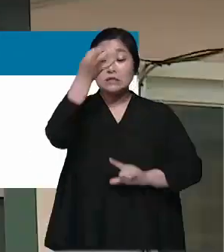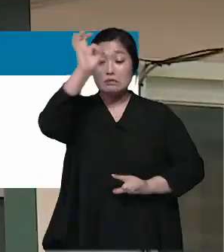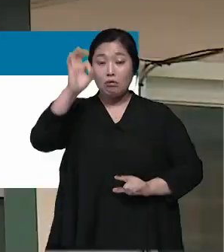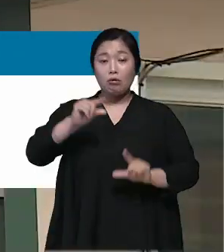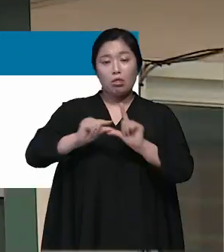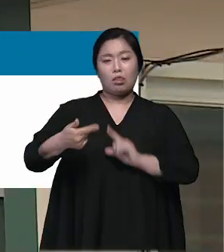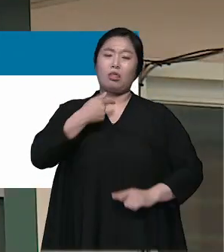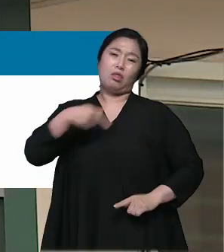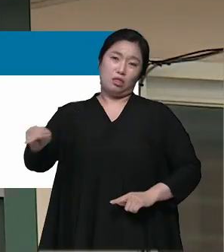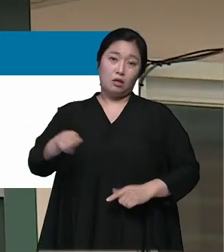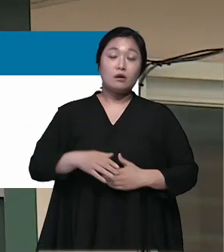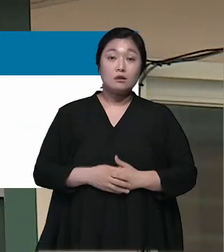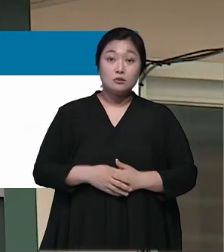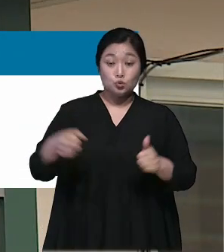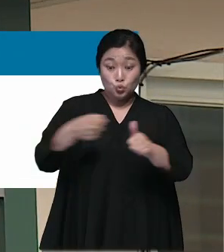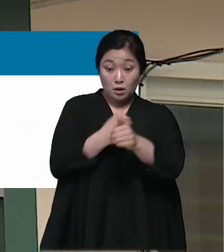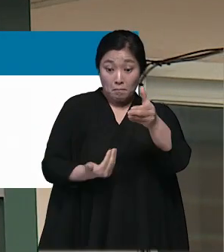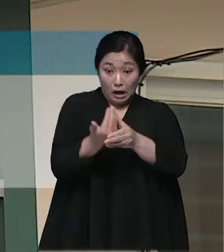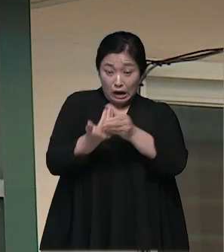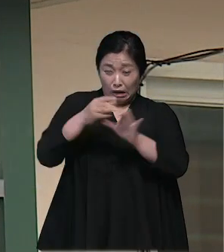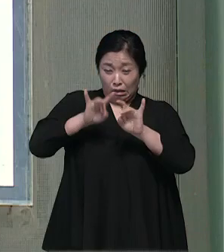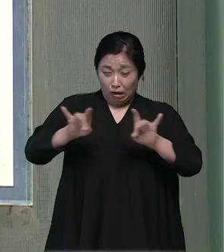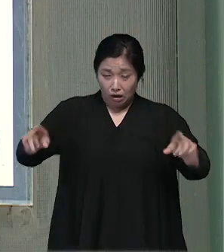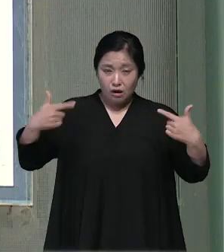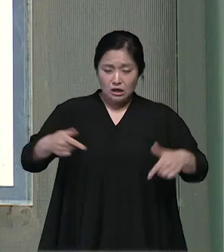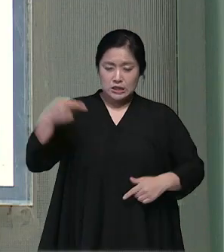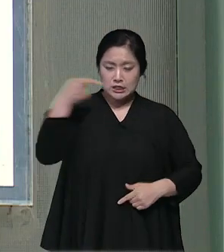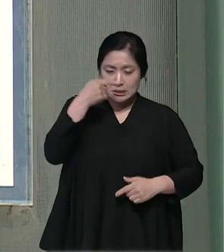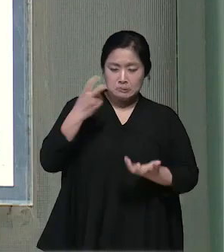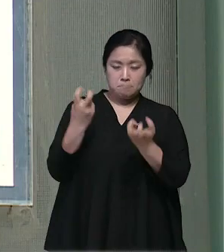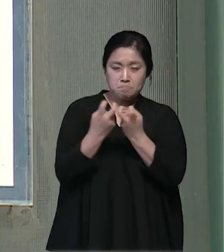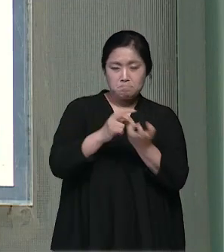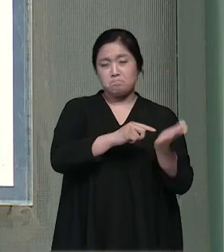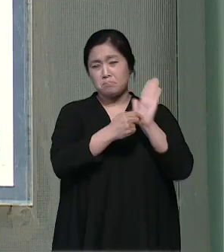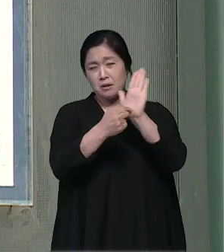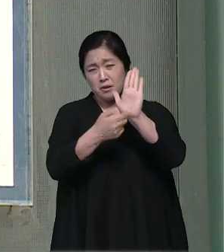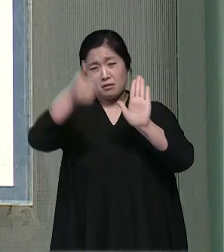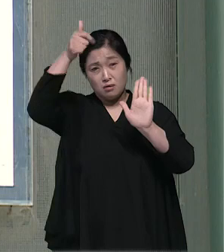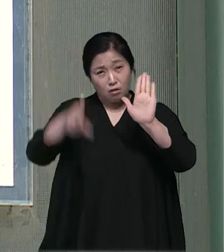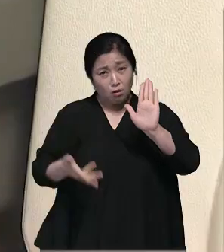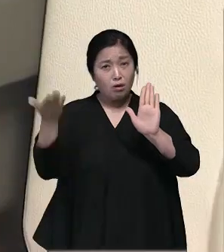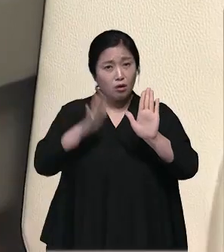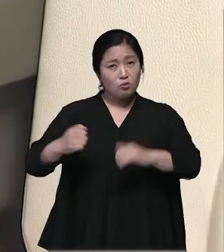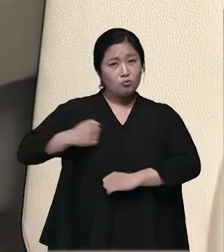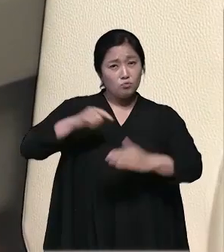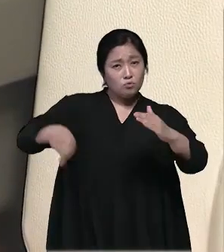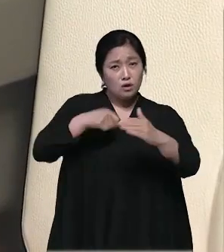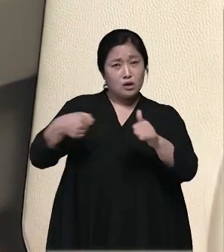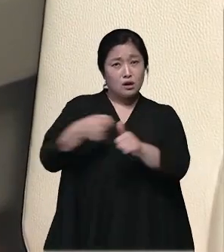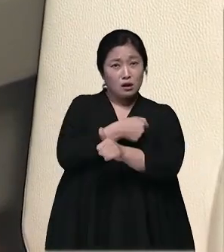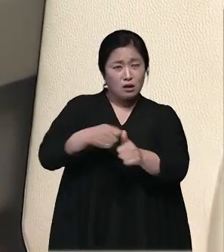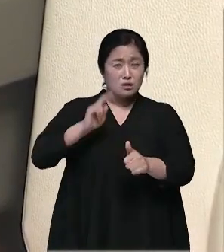있더라고요. 구타 사건이 터질 때마다 강력한 대책을 내놓고 있지만 군 부대 내